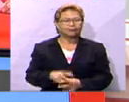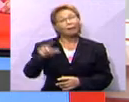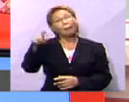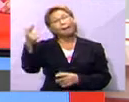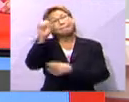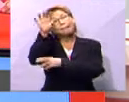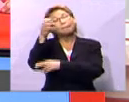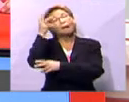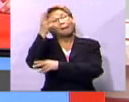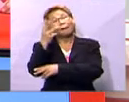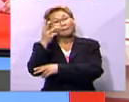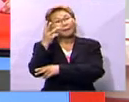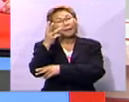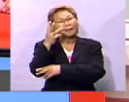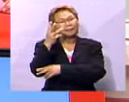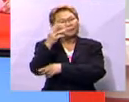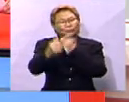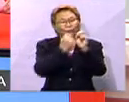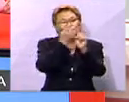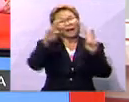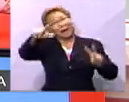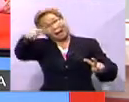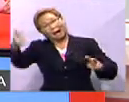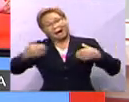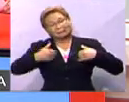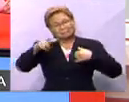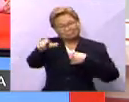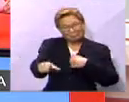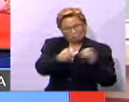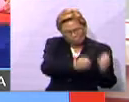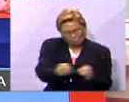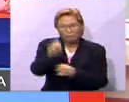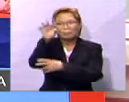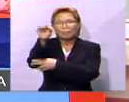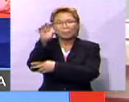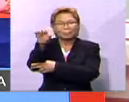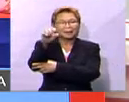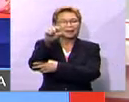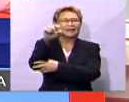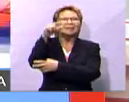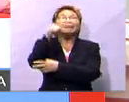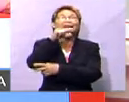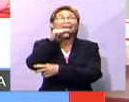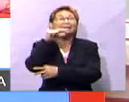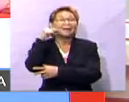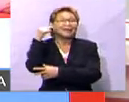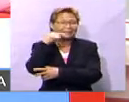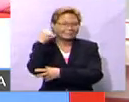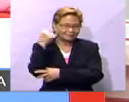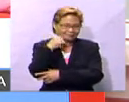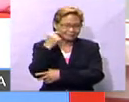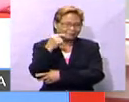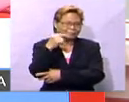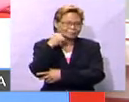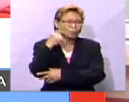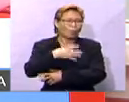selain pesta Arab better Bear festival 2017 ada juga pihak Cuba menganjurkan pesta gay dikenali sebagai wad Parti